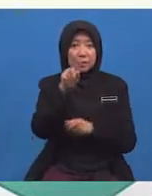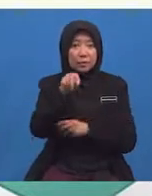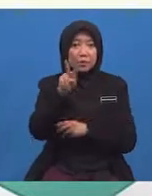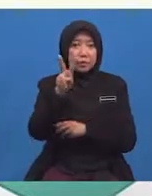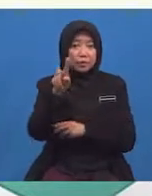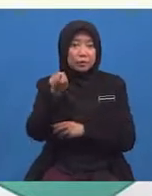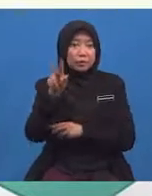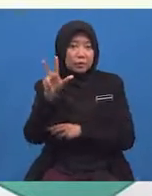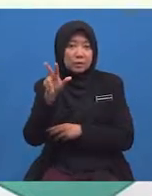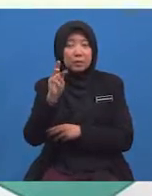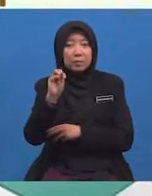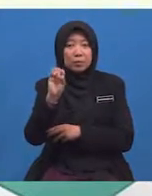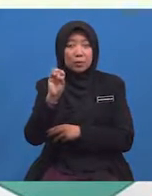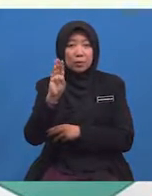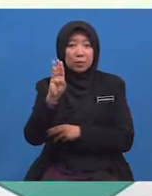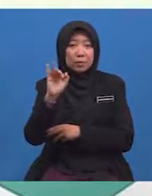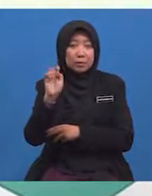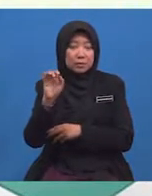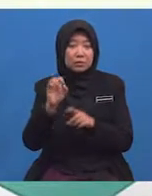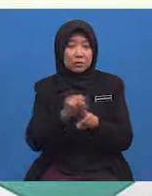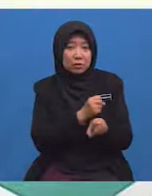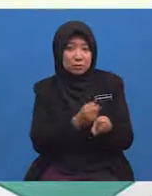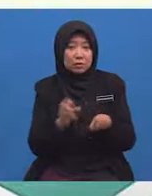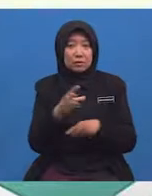2.2.3 mobiliti sosial dan